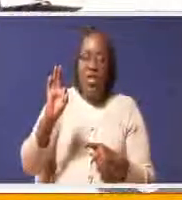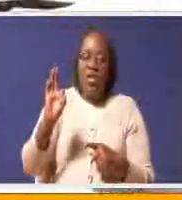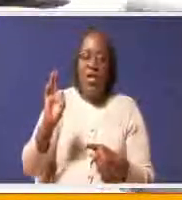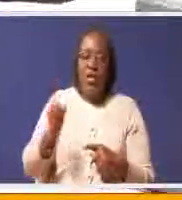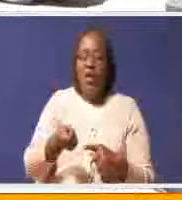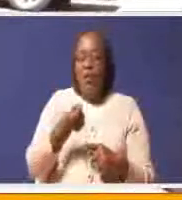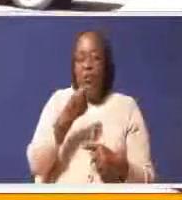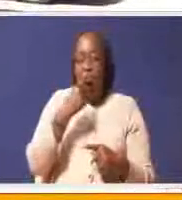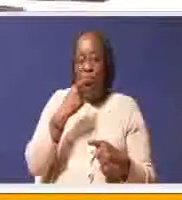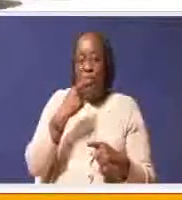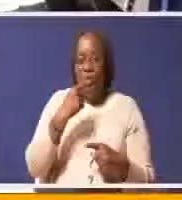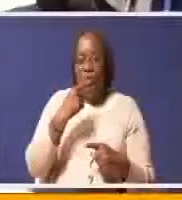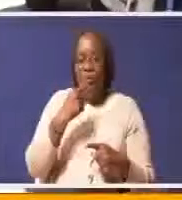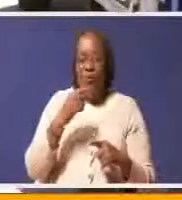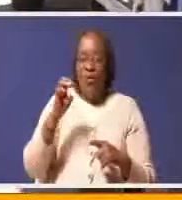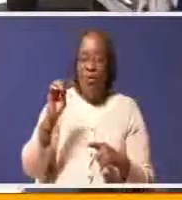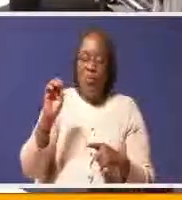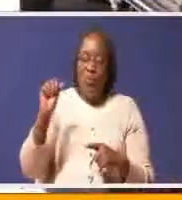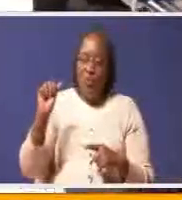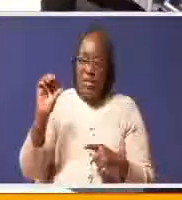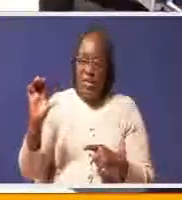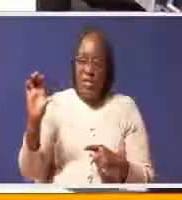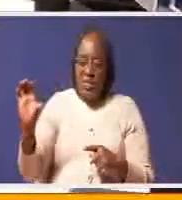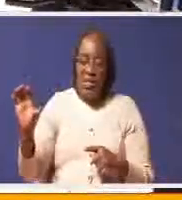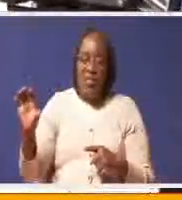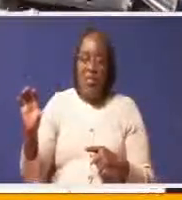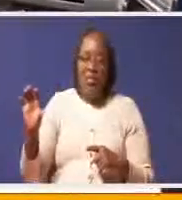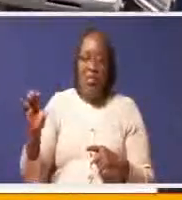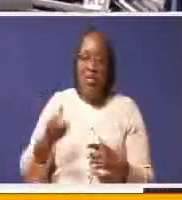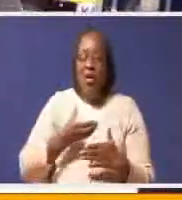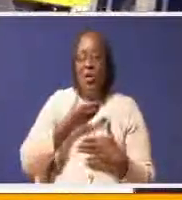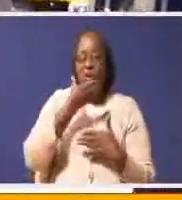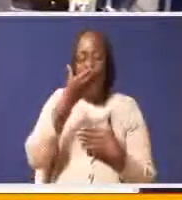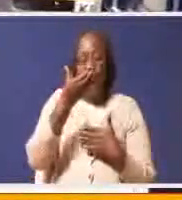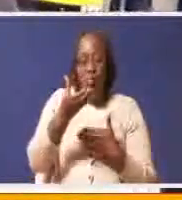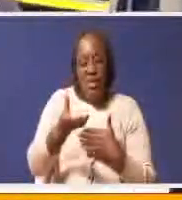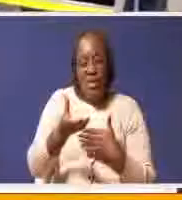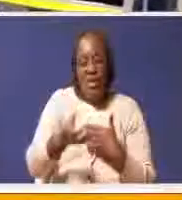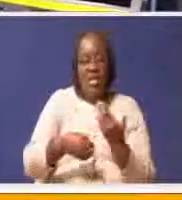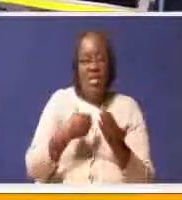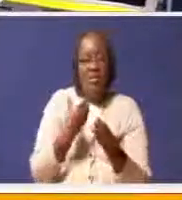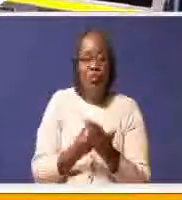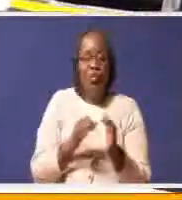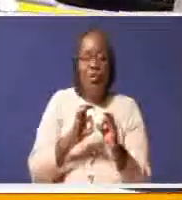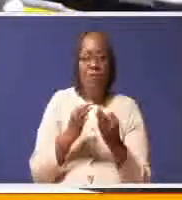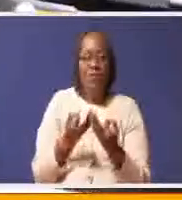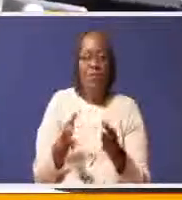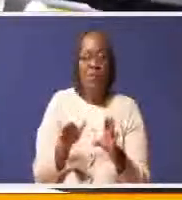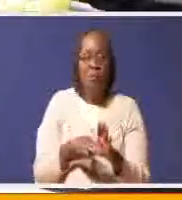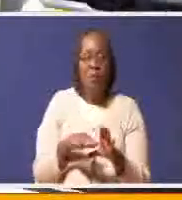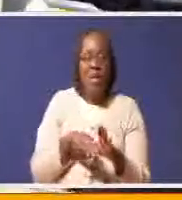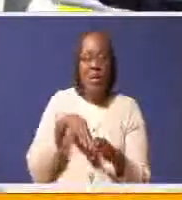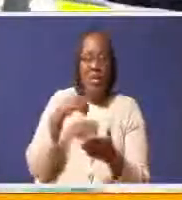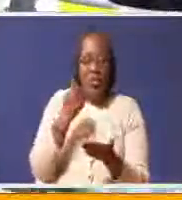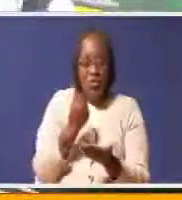soke kumeni ya ruangino mituko na ngukumo niru ESCC kenda soke masokyo na nikitandubaba ingeba anja yawe na mabisa bangi kithirikari